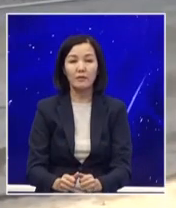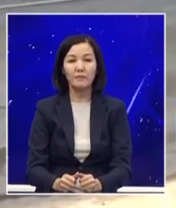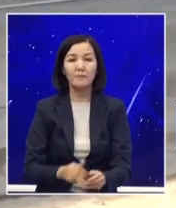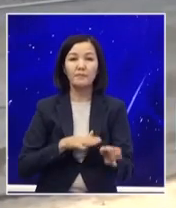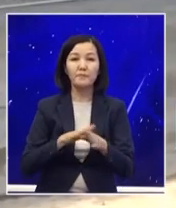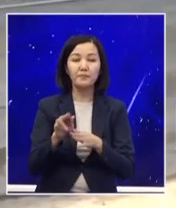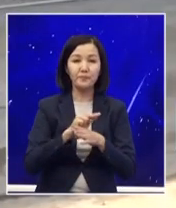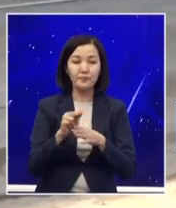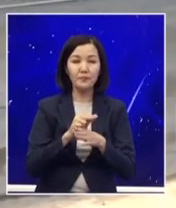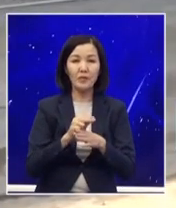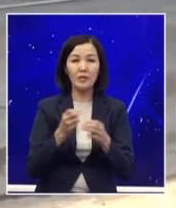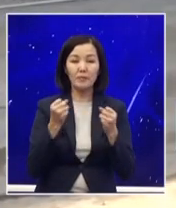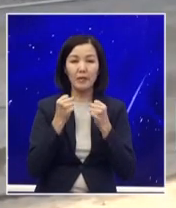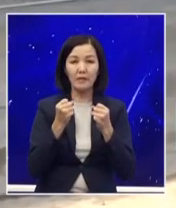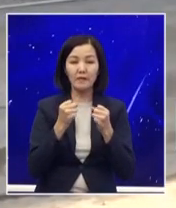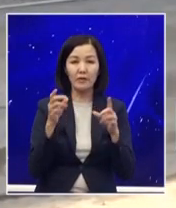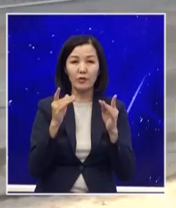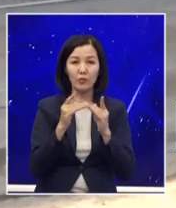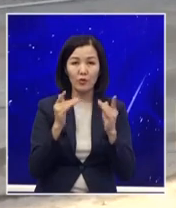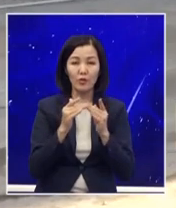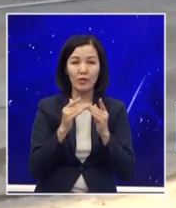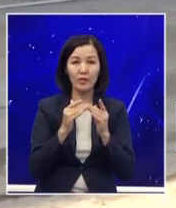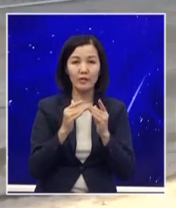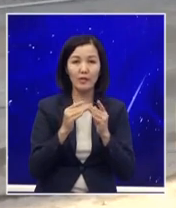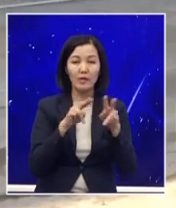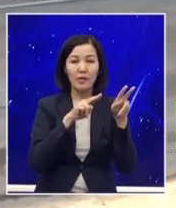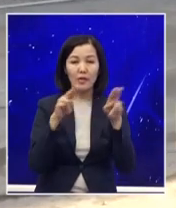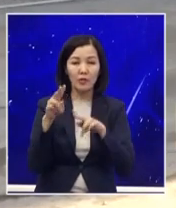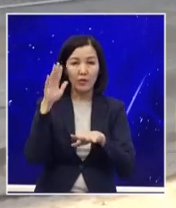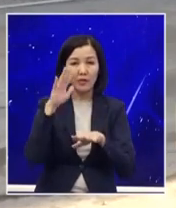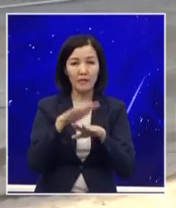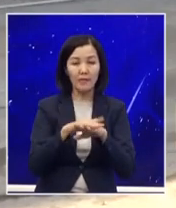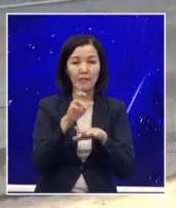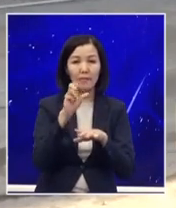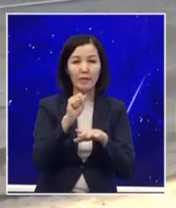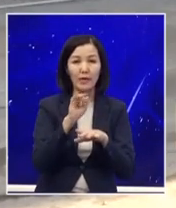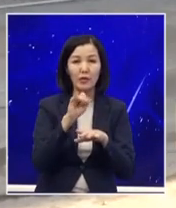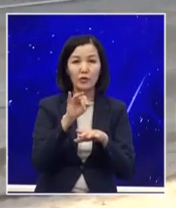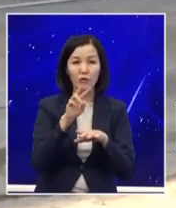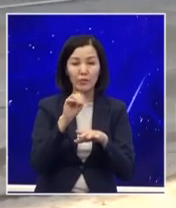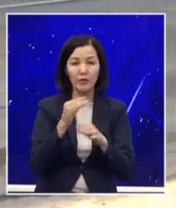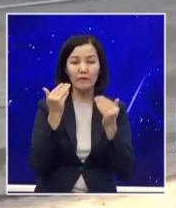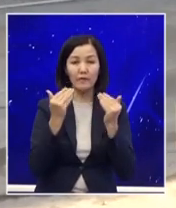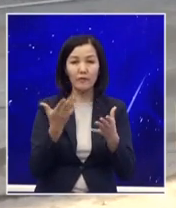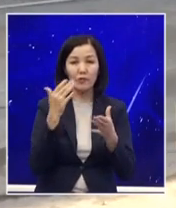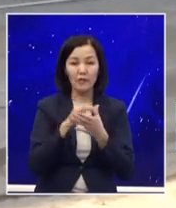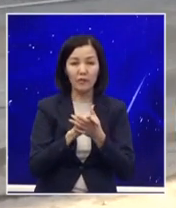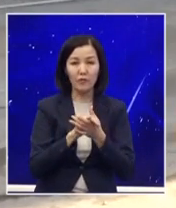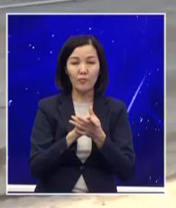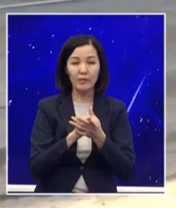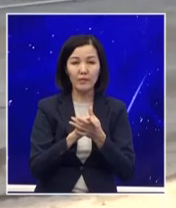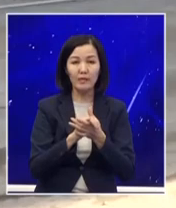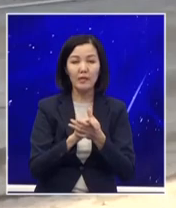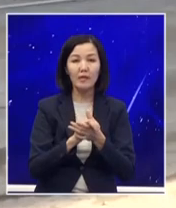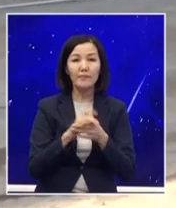Капитальный ремонт спортивной школы-интерната колледжа находится на контроле заместителя акима области Батыржана Байжуманова. Сегодня он ознакомился с ходом работ.